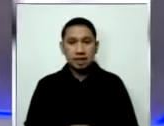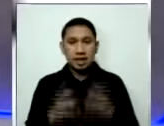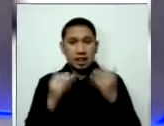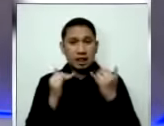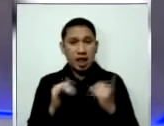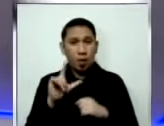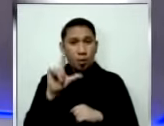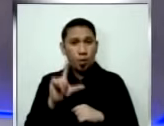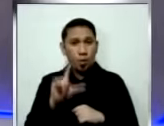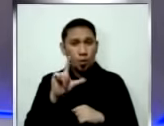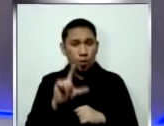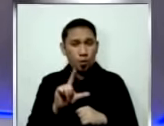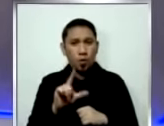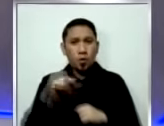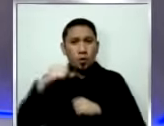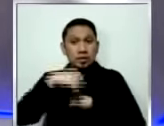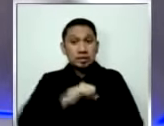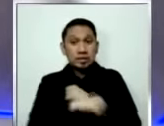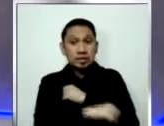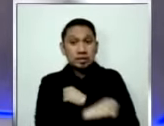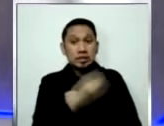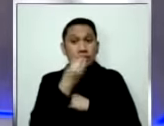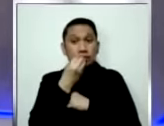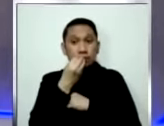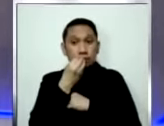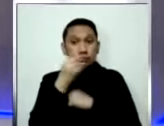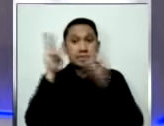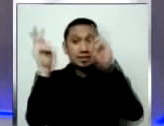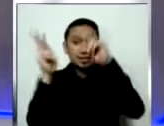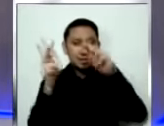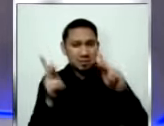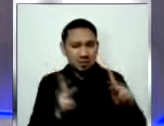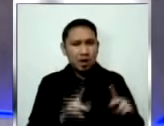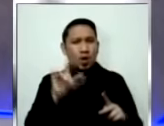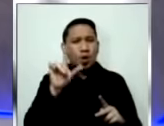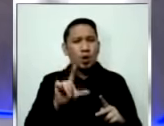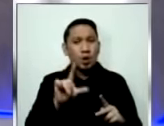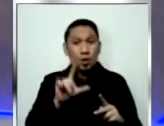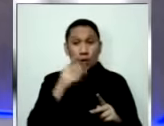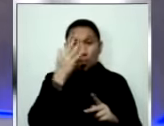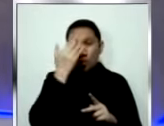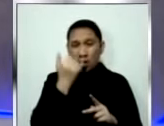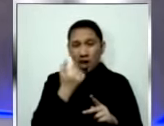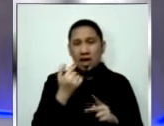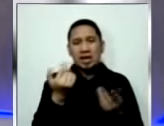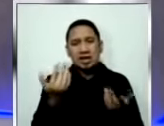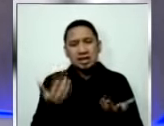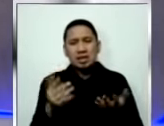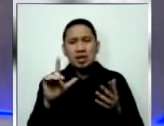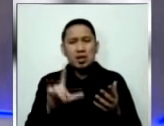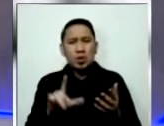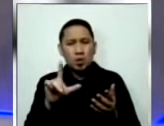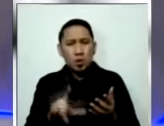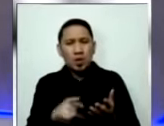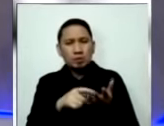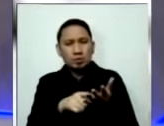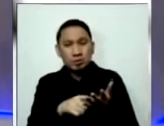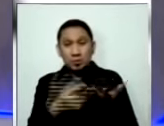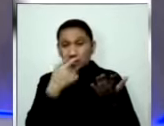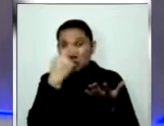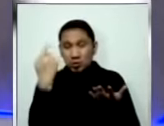ang mga seafood sa Puerto Princesa City sa Palawan. Mababa kasi ang demand para rito mula nang magsara ang turismo dahil